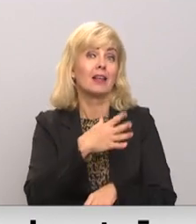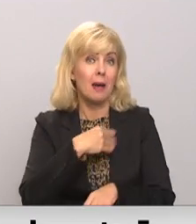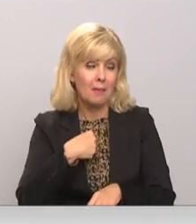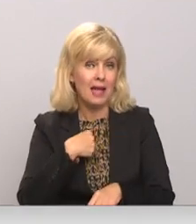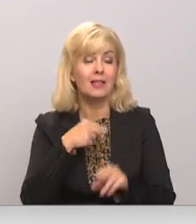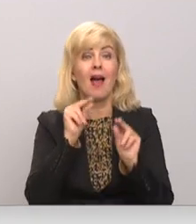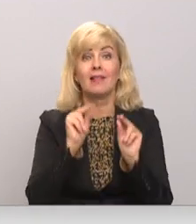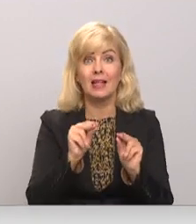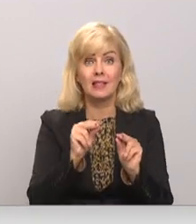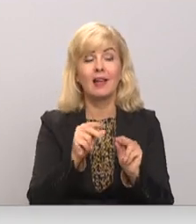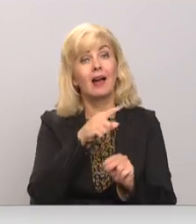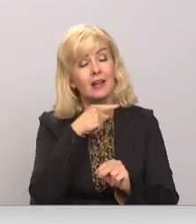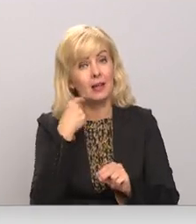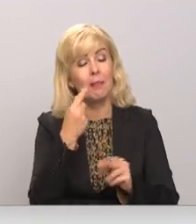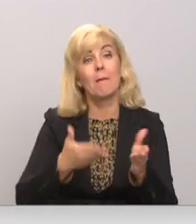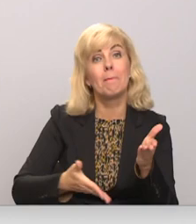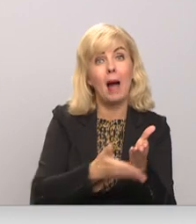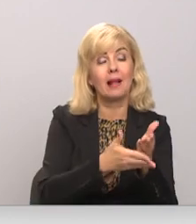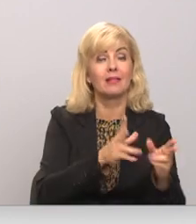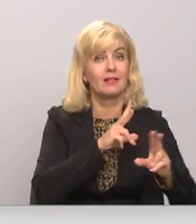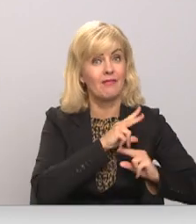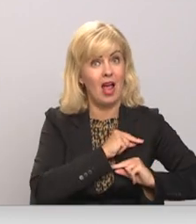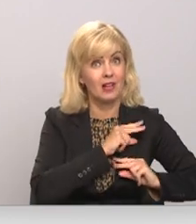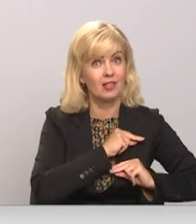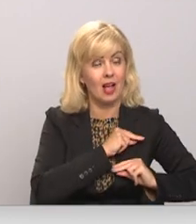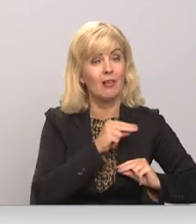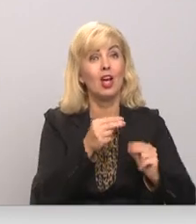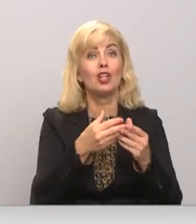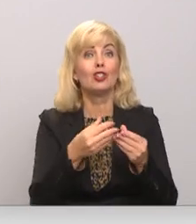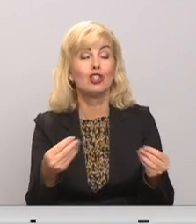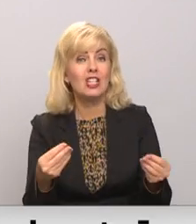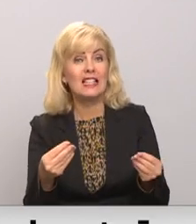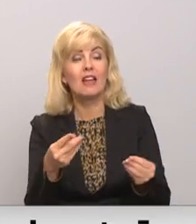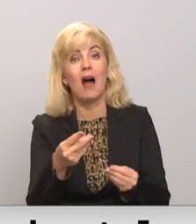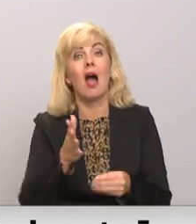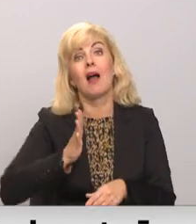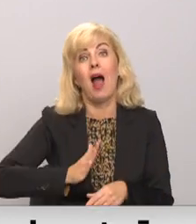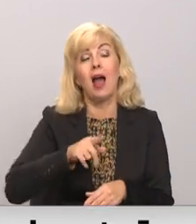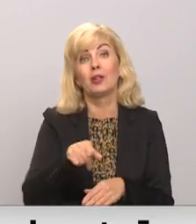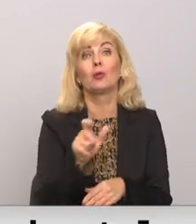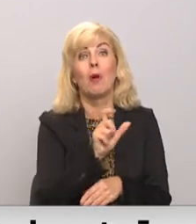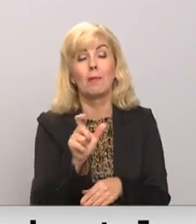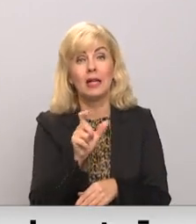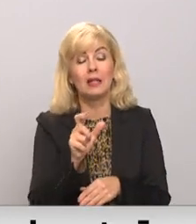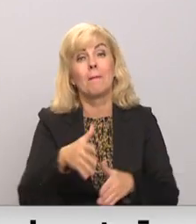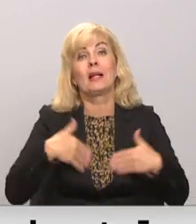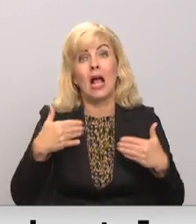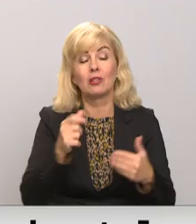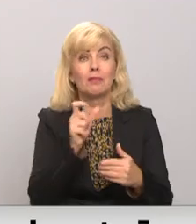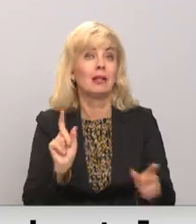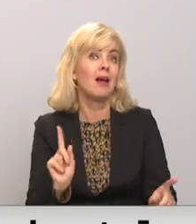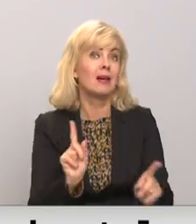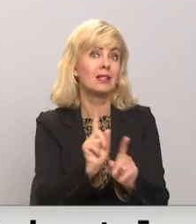ticīgie, vēlamies palīdzēt šīm dvēselēm, kas ir šķīstītavā un gaida šo priecīgo brīdi